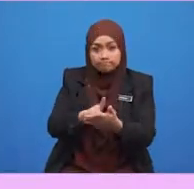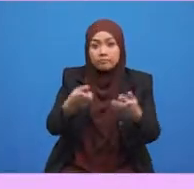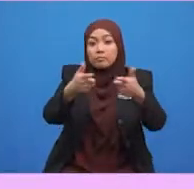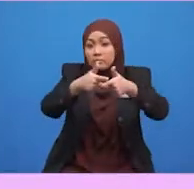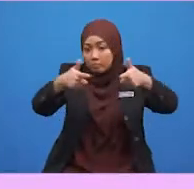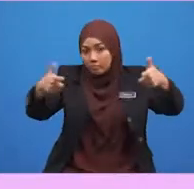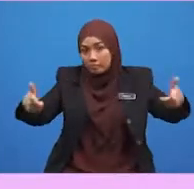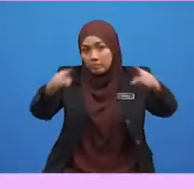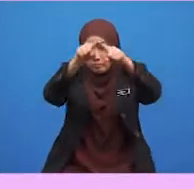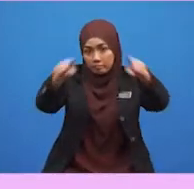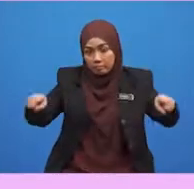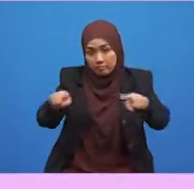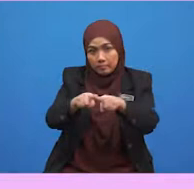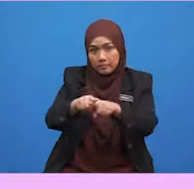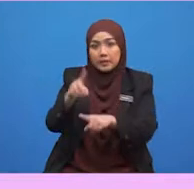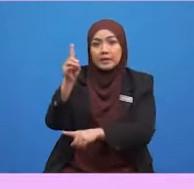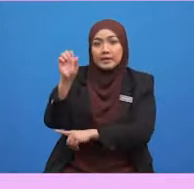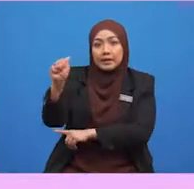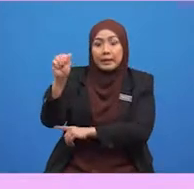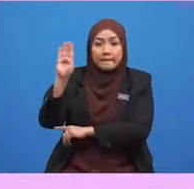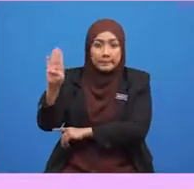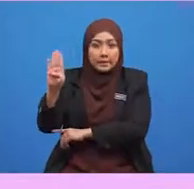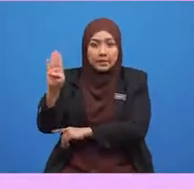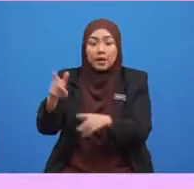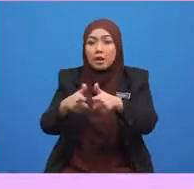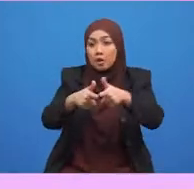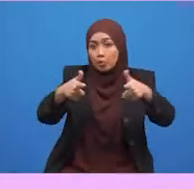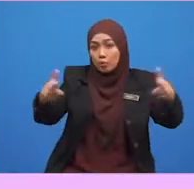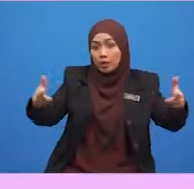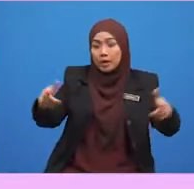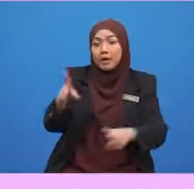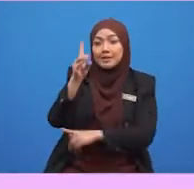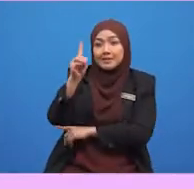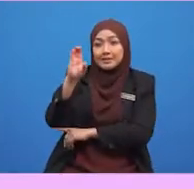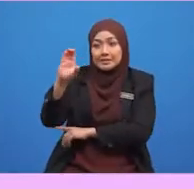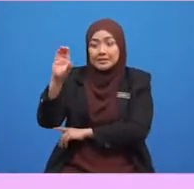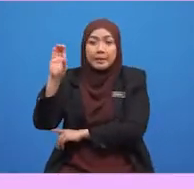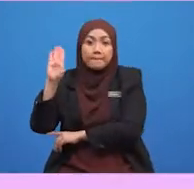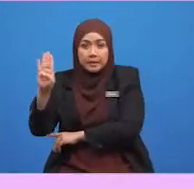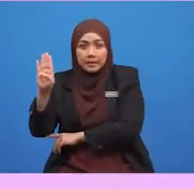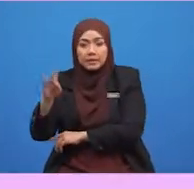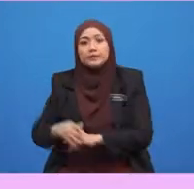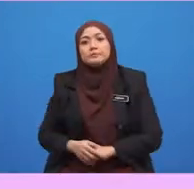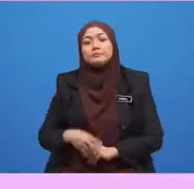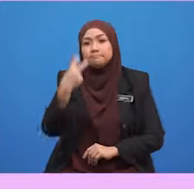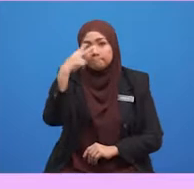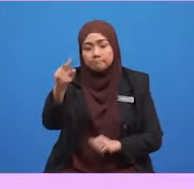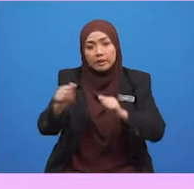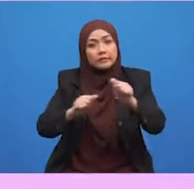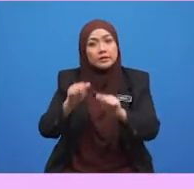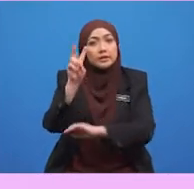segitiga DAB sama dengan luas segitiga DCB. Lihat aktiviti